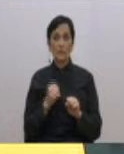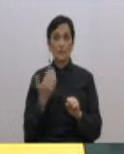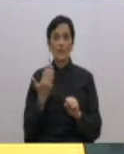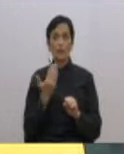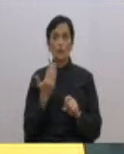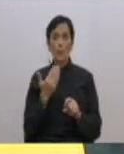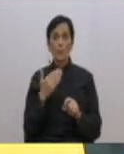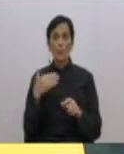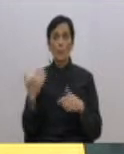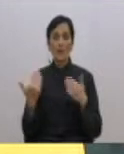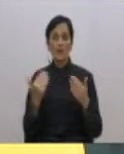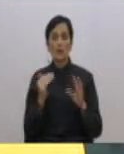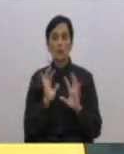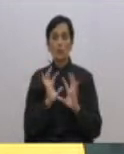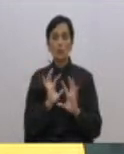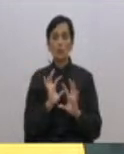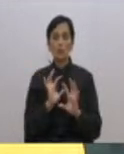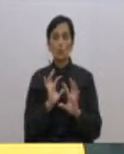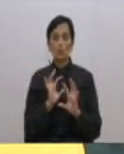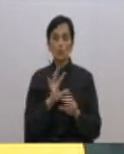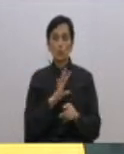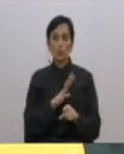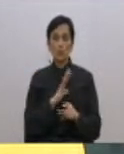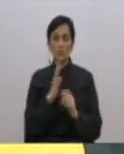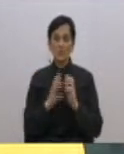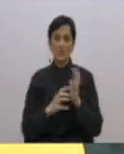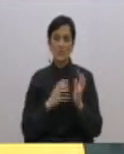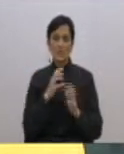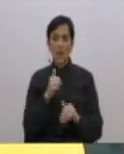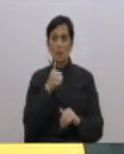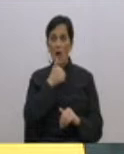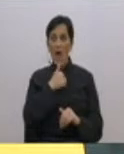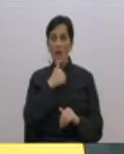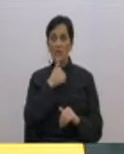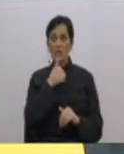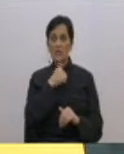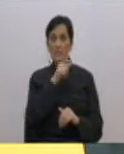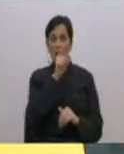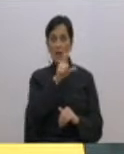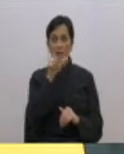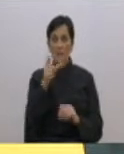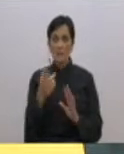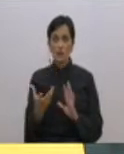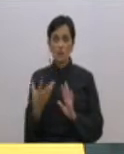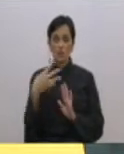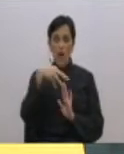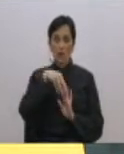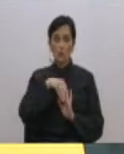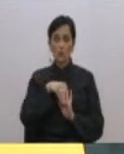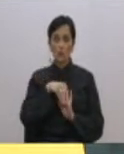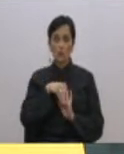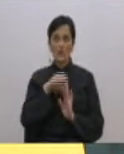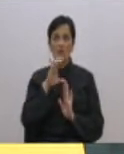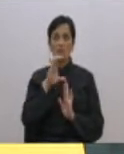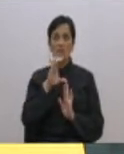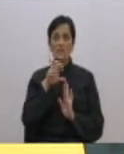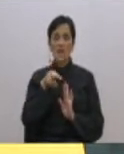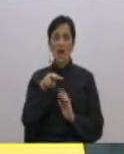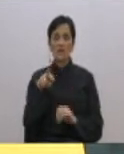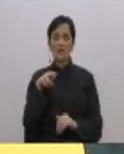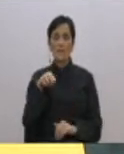romeltam khridanac uzruno qopil ikna saerteshoriso ekspertebis chartuloba da kerzo CLDP-s